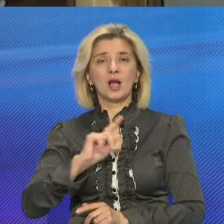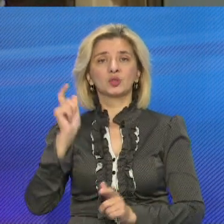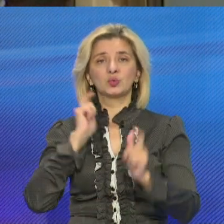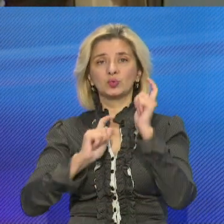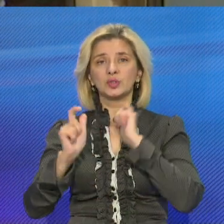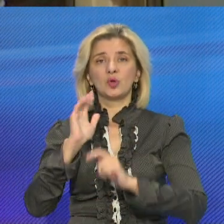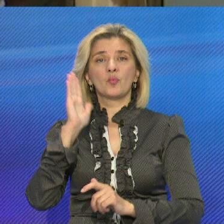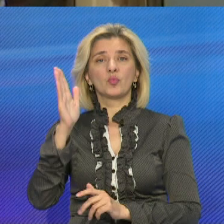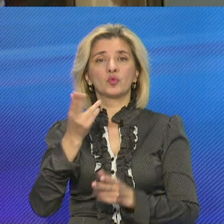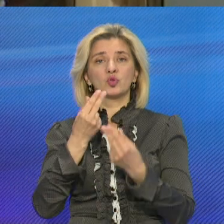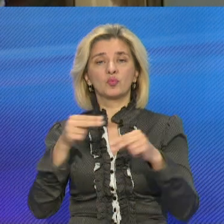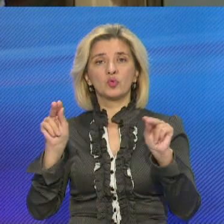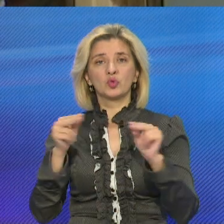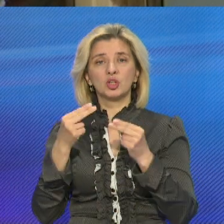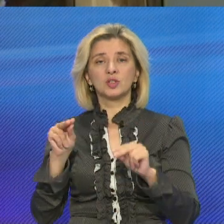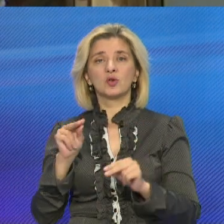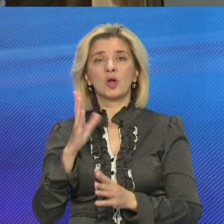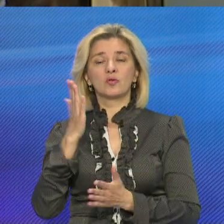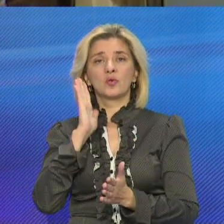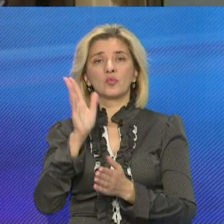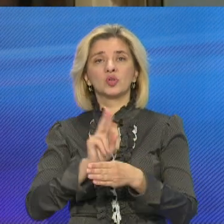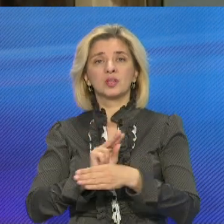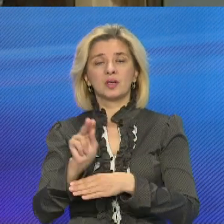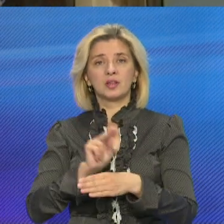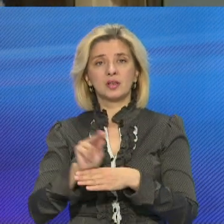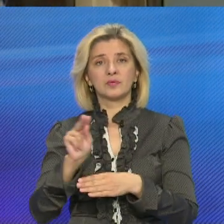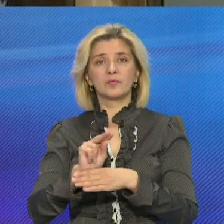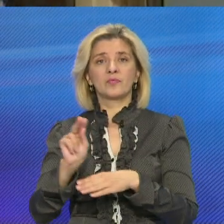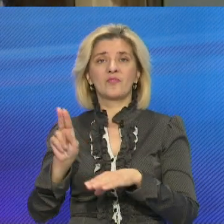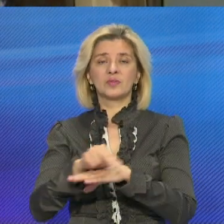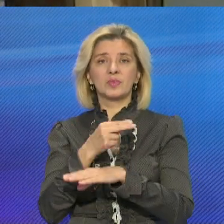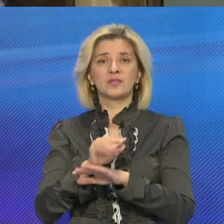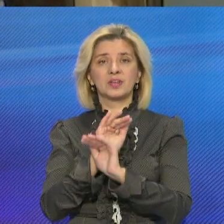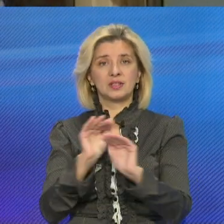который будет наставлять, воспитывать учащихся детей, это очень важно.